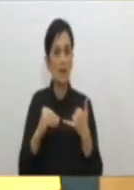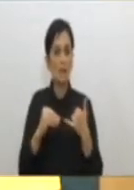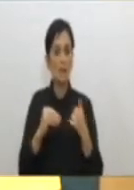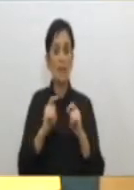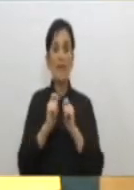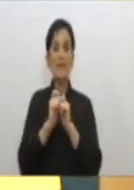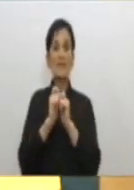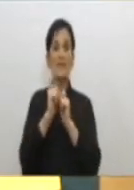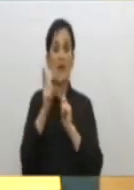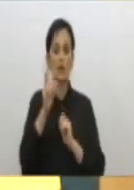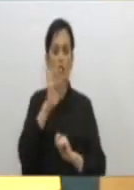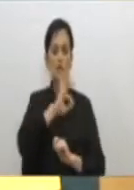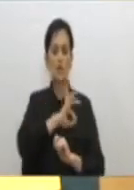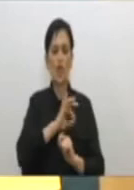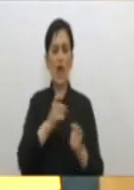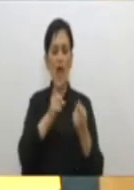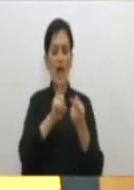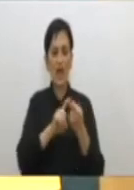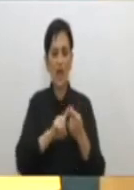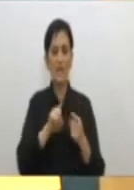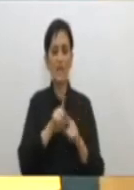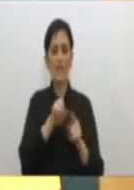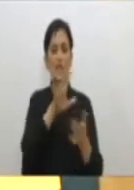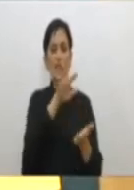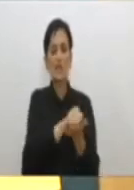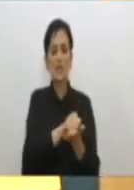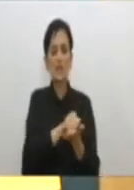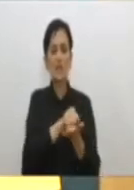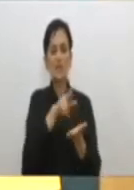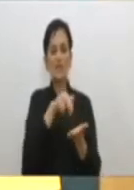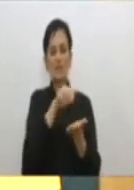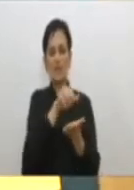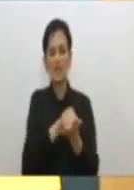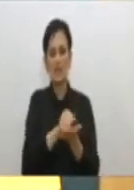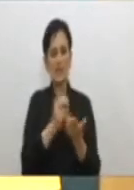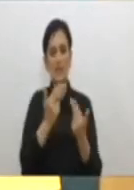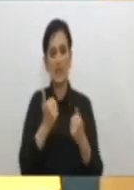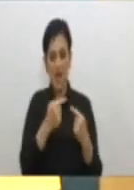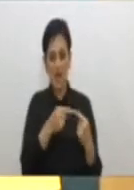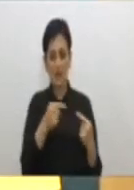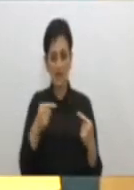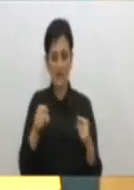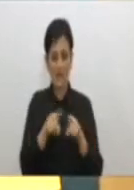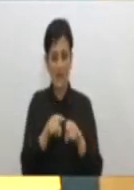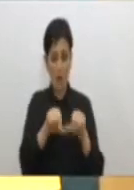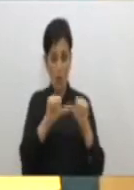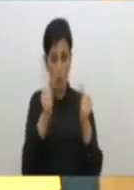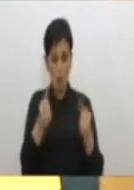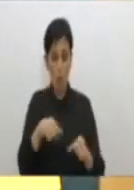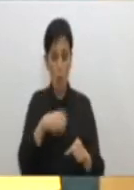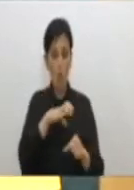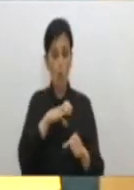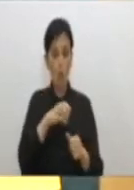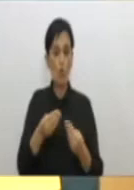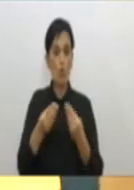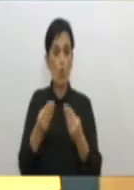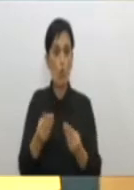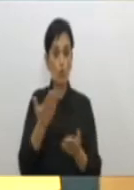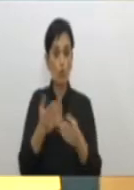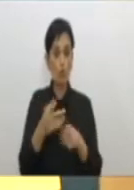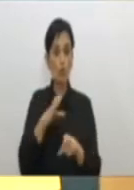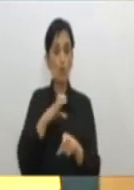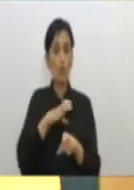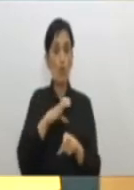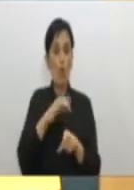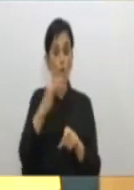Საგადასახადო შეღავათი გავრცელდება ასევე იჯარით, ლიზინგით ან სხვა ამგვარი ფორმით გადაცემულ ქონებაზეც, თუ ეს ქონება ზემო